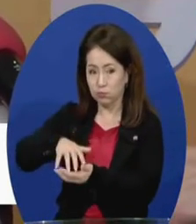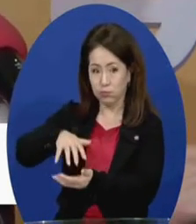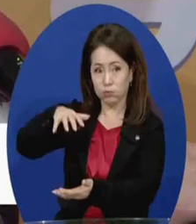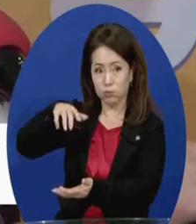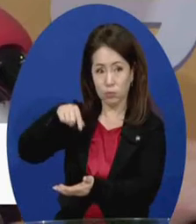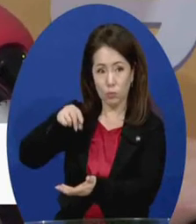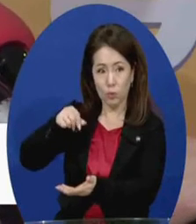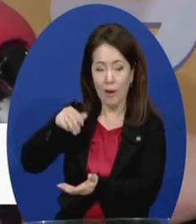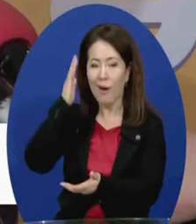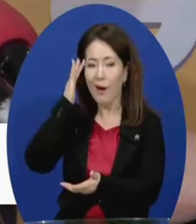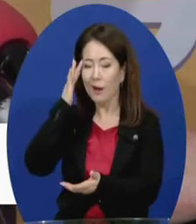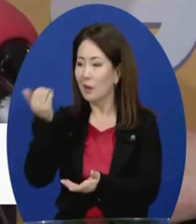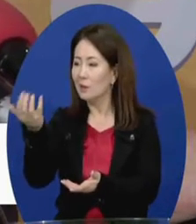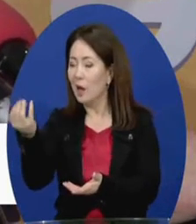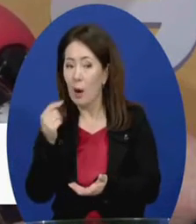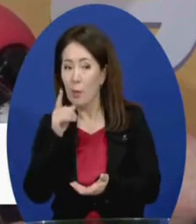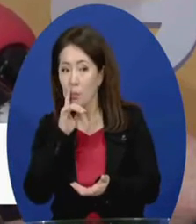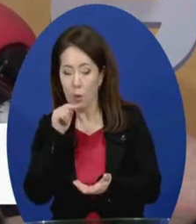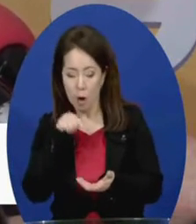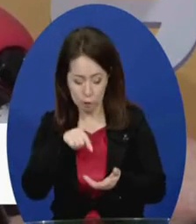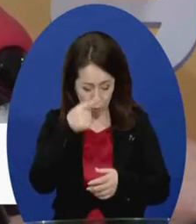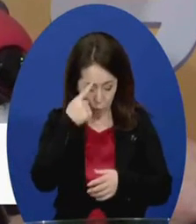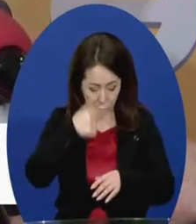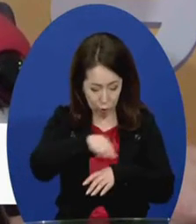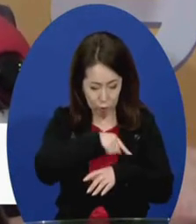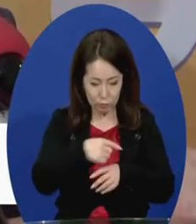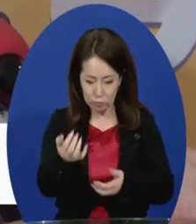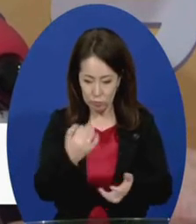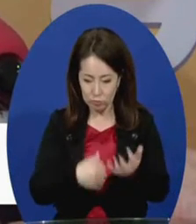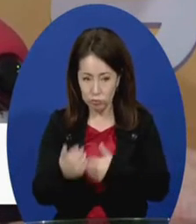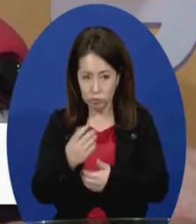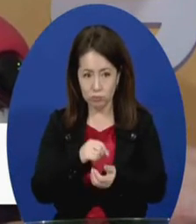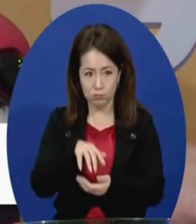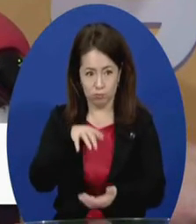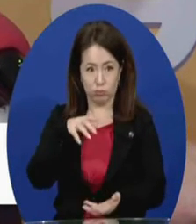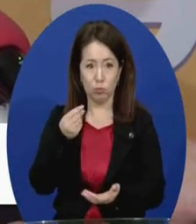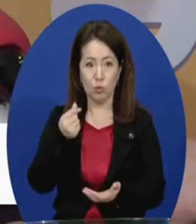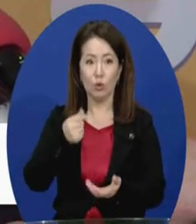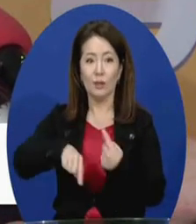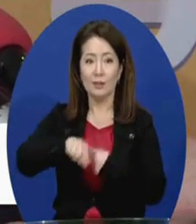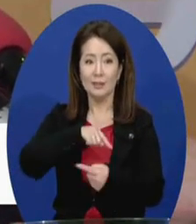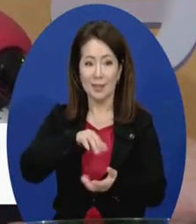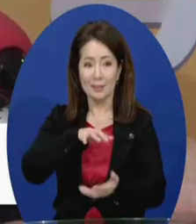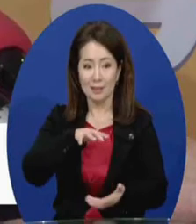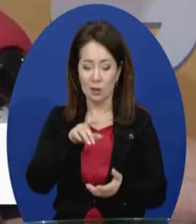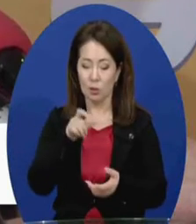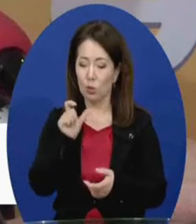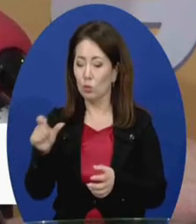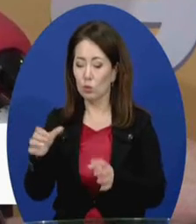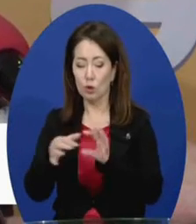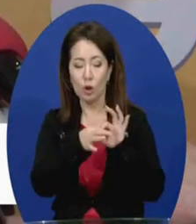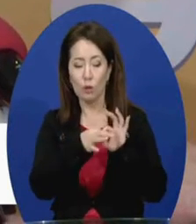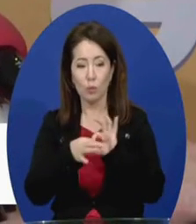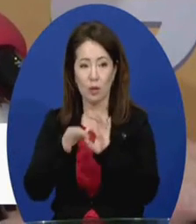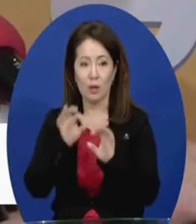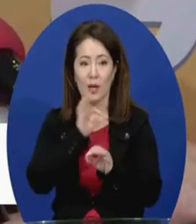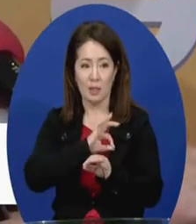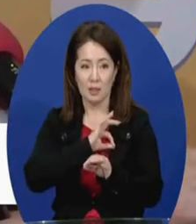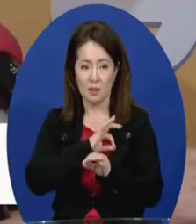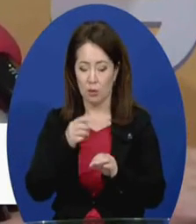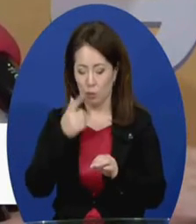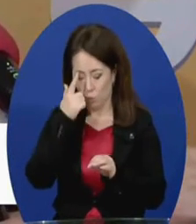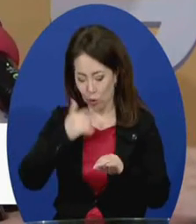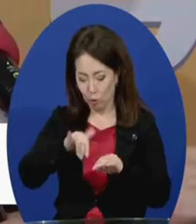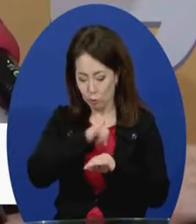гадаадаас те босгох гэдэг байсан бол энэ удаа бол дотоодынхоо нөөц болцоог хөрөнгийн зах зээлийг те харилцагчтай ашиглаад мөн өгөөжөө те